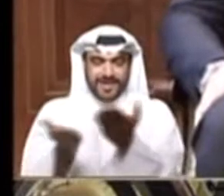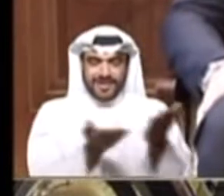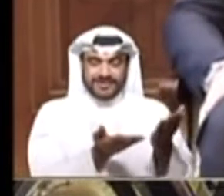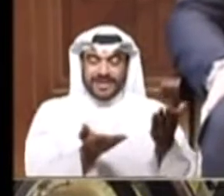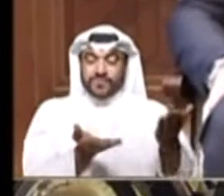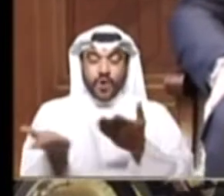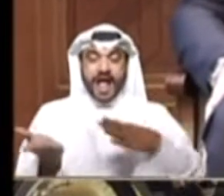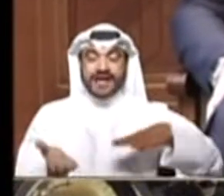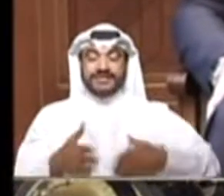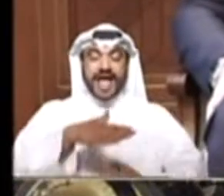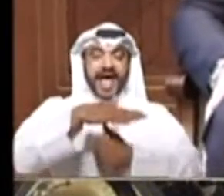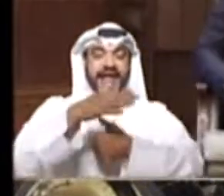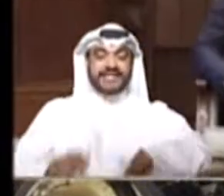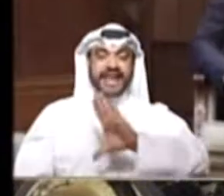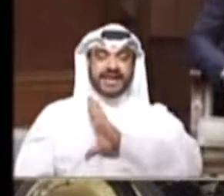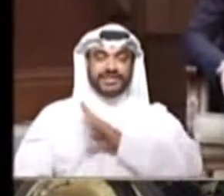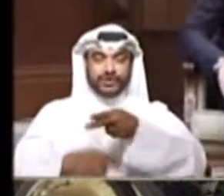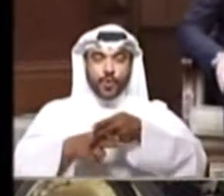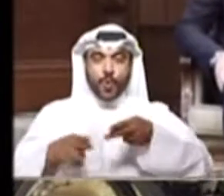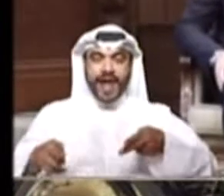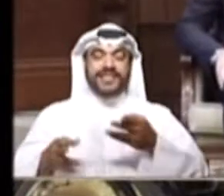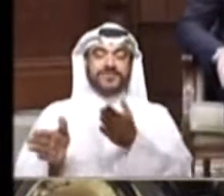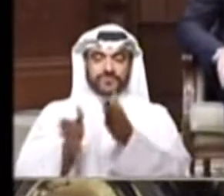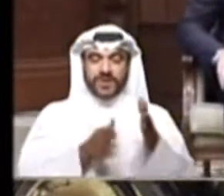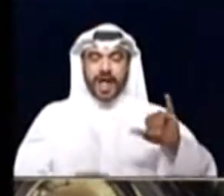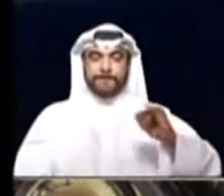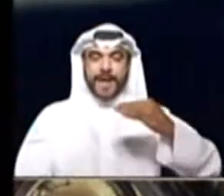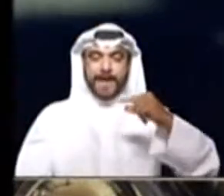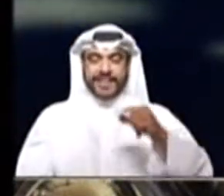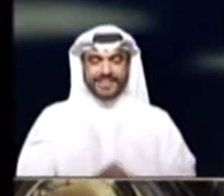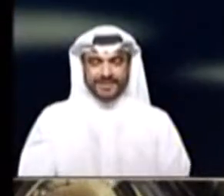سعادة رئيس الأركان العامة للجيش الفريق الركن محمد خالد الخضر.